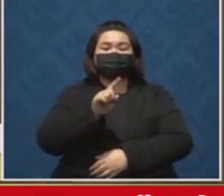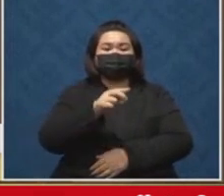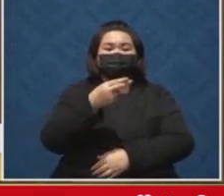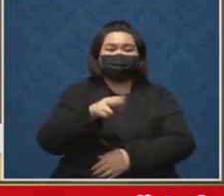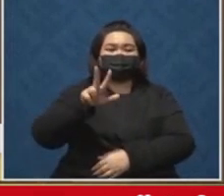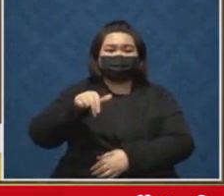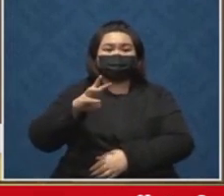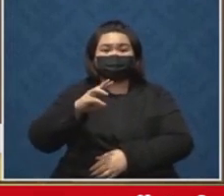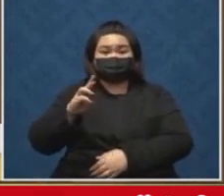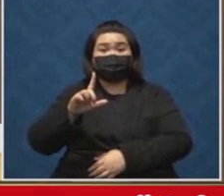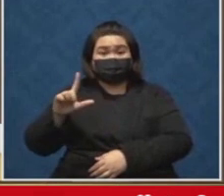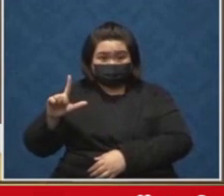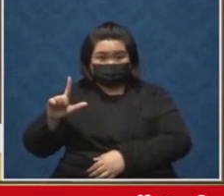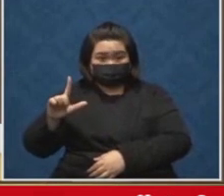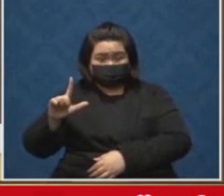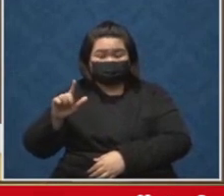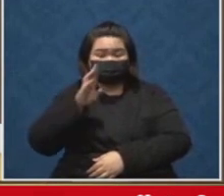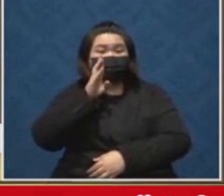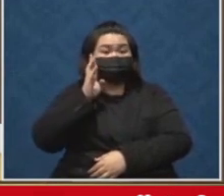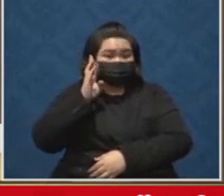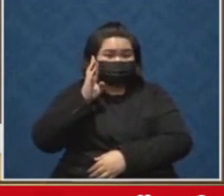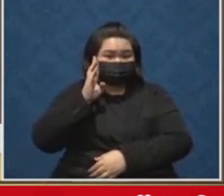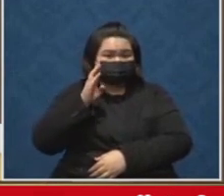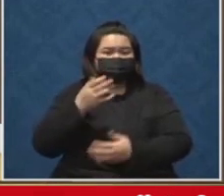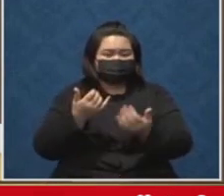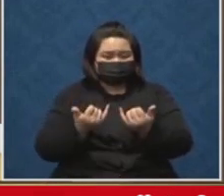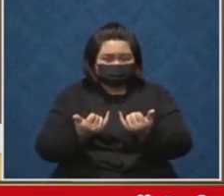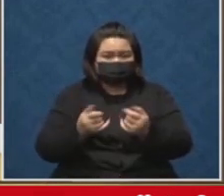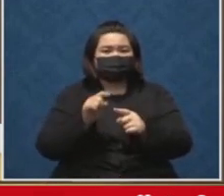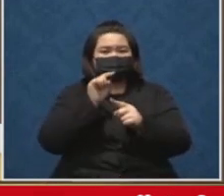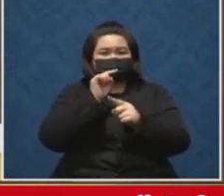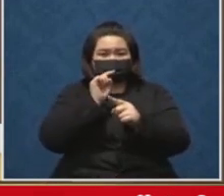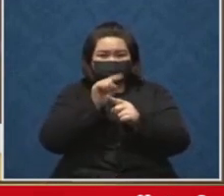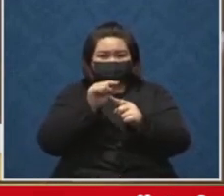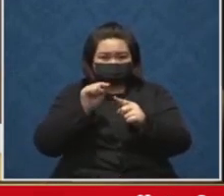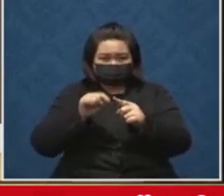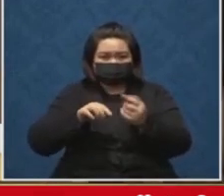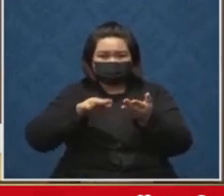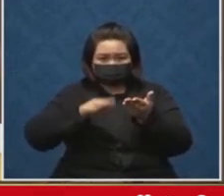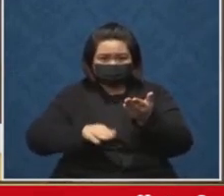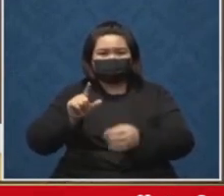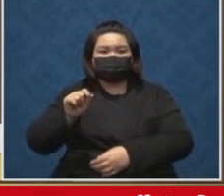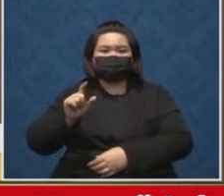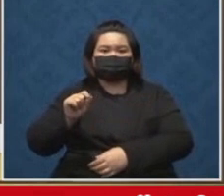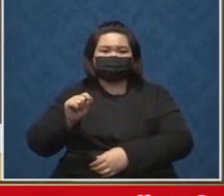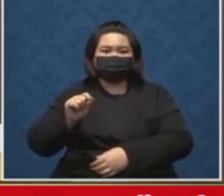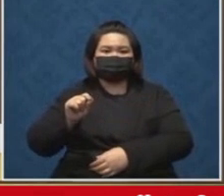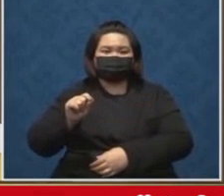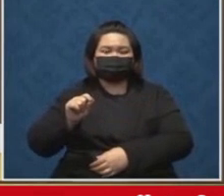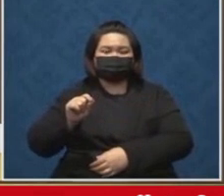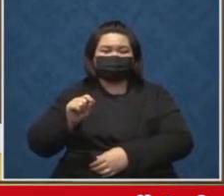13,600ล้านตัวเลขกลมๆผมปรับลดร้อยละ20ปรับลดล